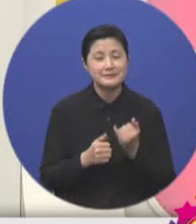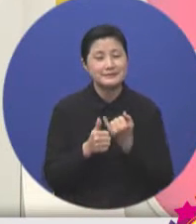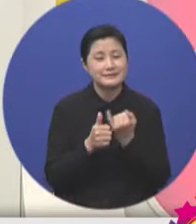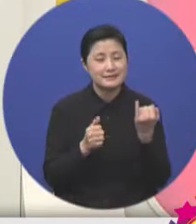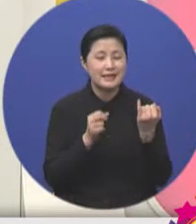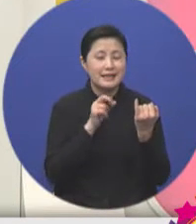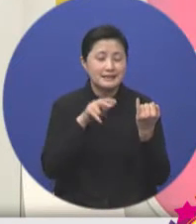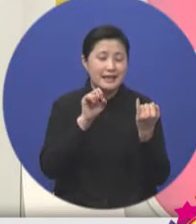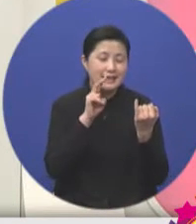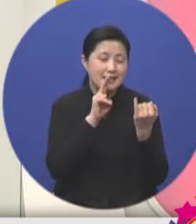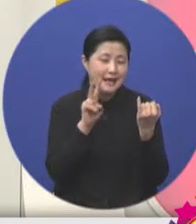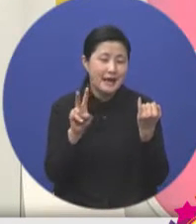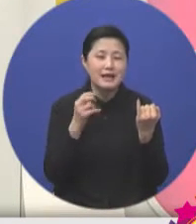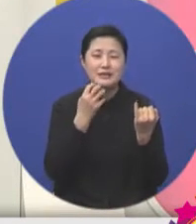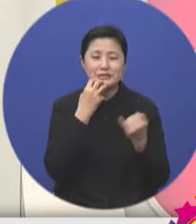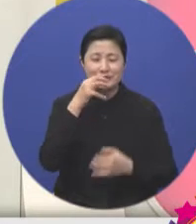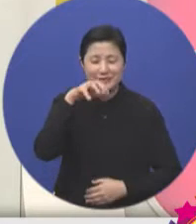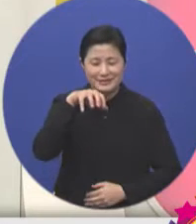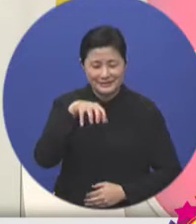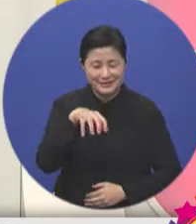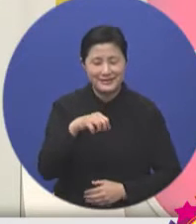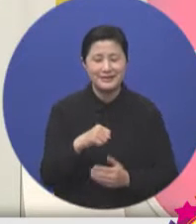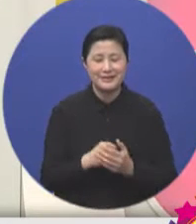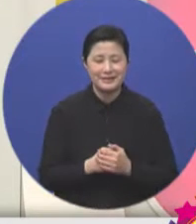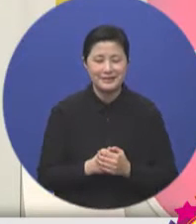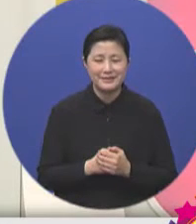자기야 서울에서 뭐고,